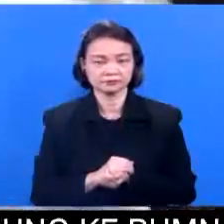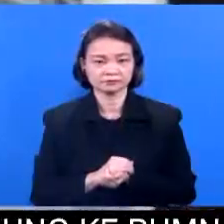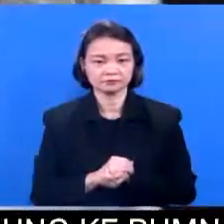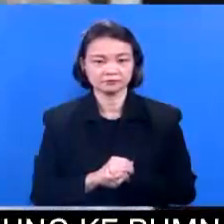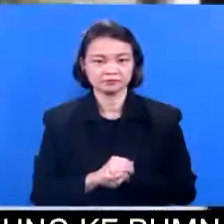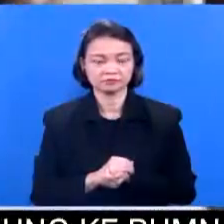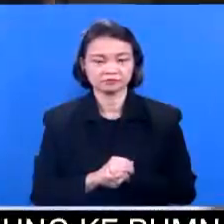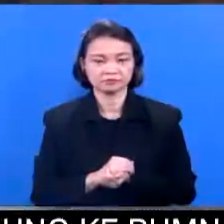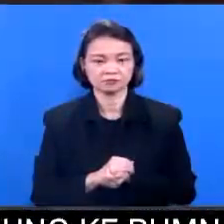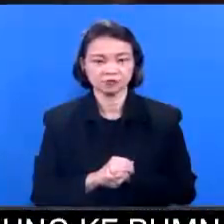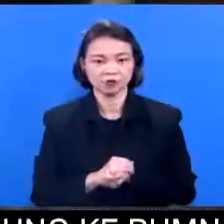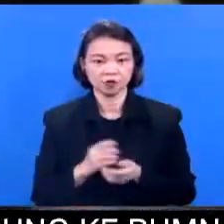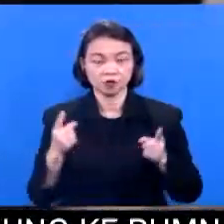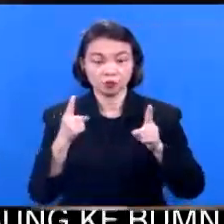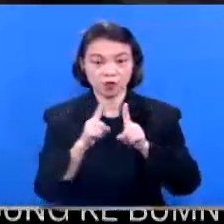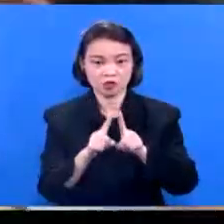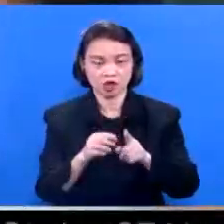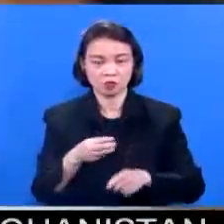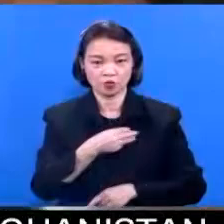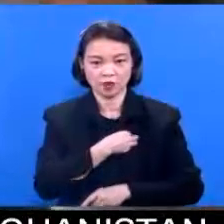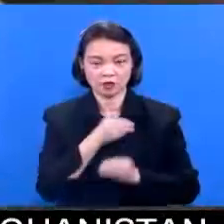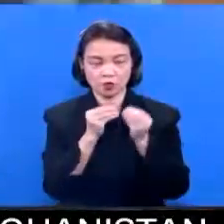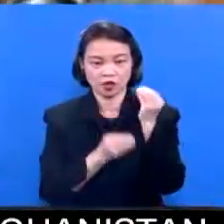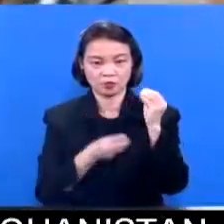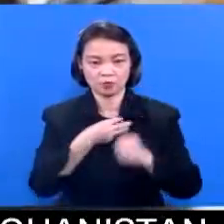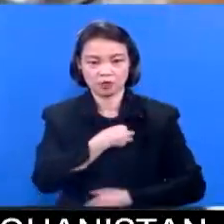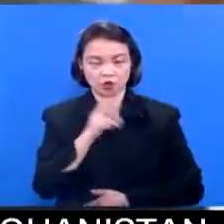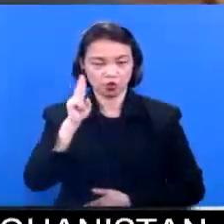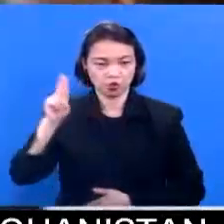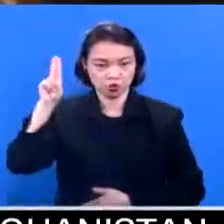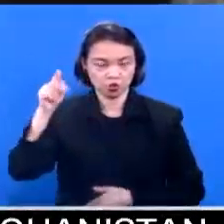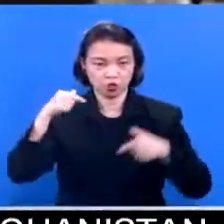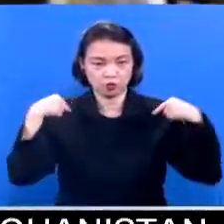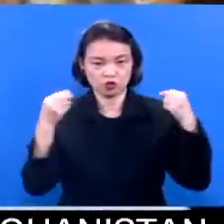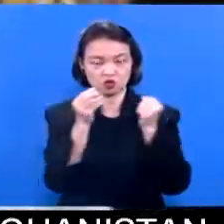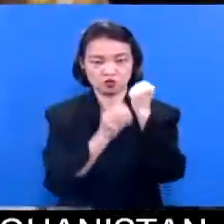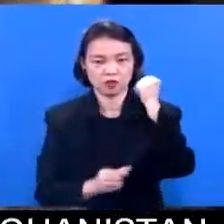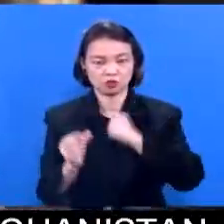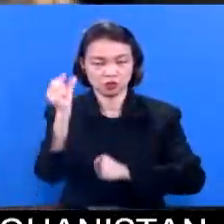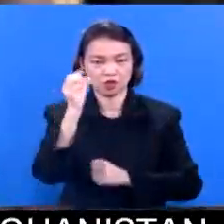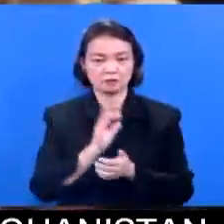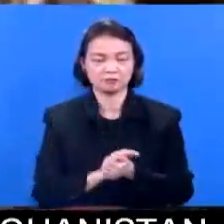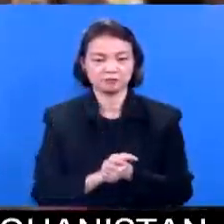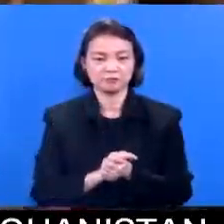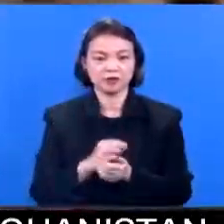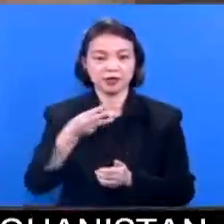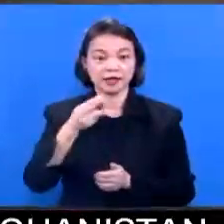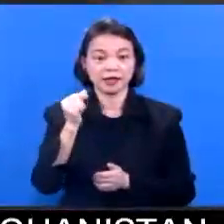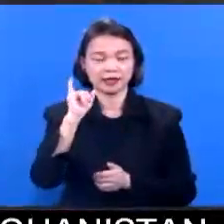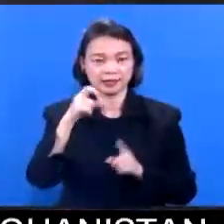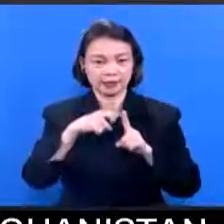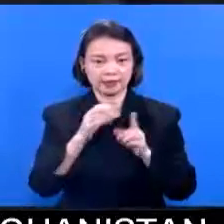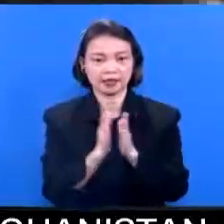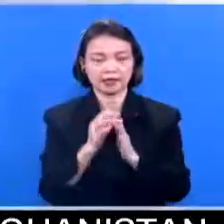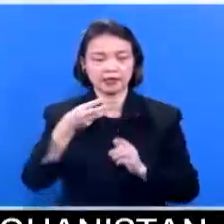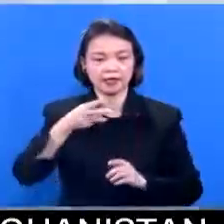Inilah rekaman video ketika pasangan Bupati dan Wakil Bupati yang baru dilantik Gubernur Sumatera Utara Senin pagi, Erik Atrada Ritonga dan Elia